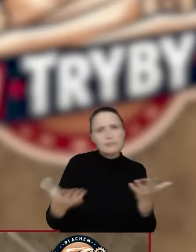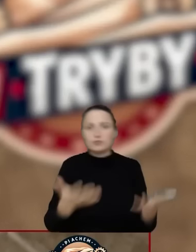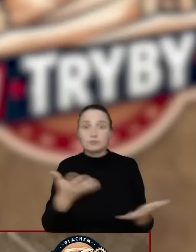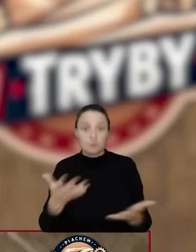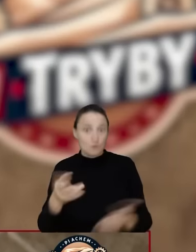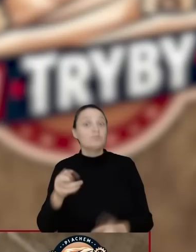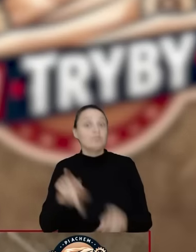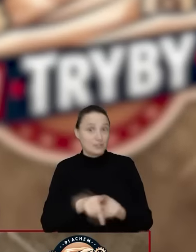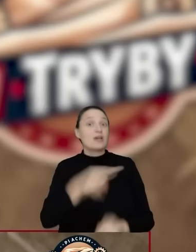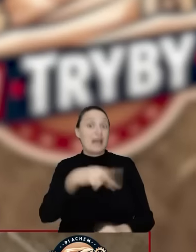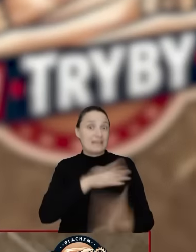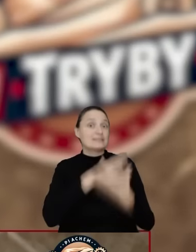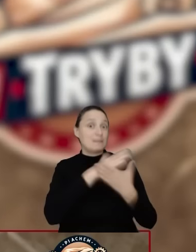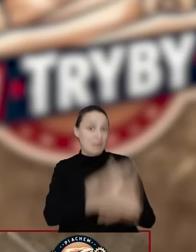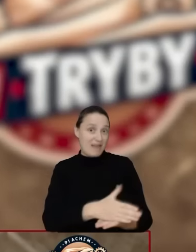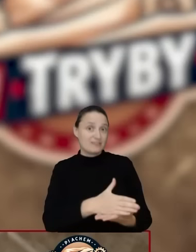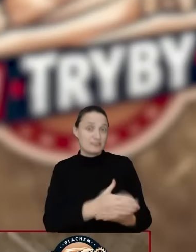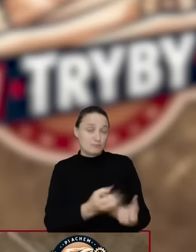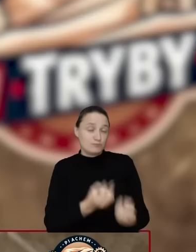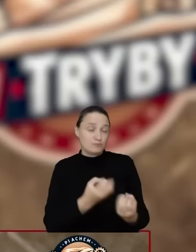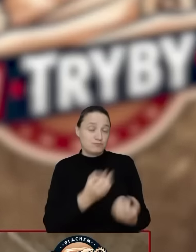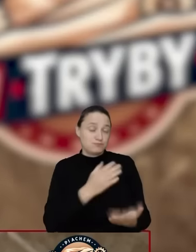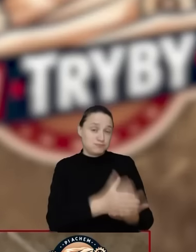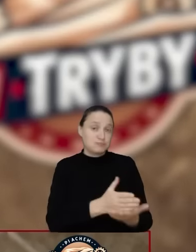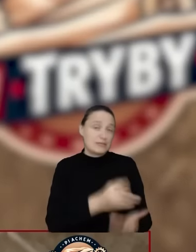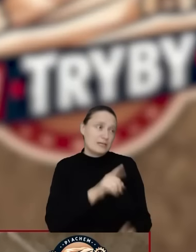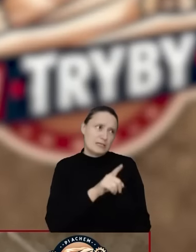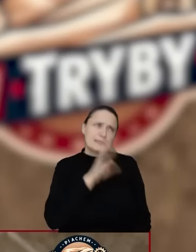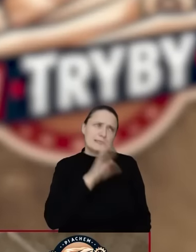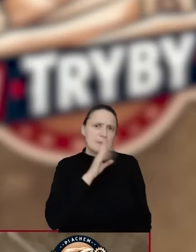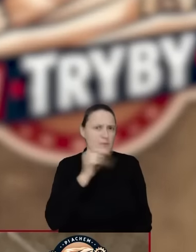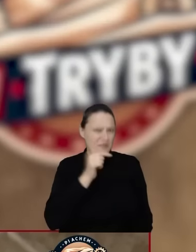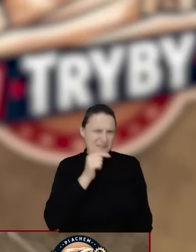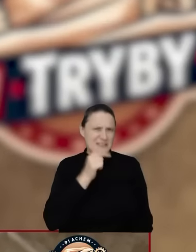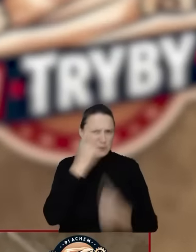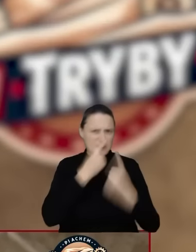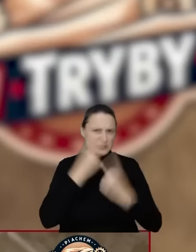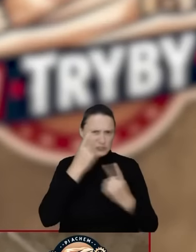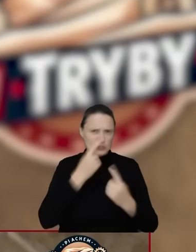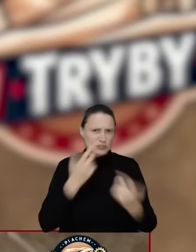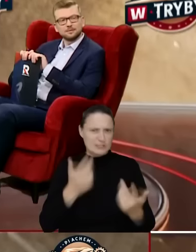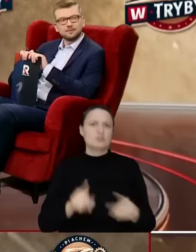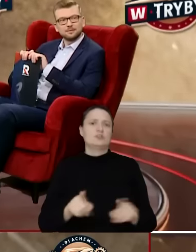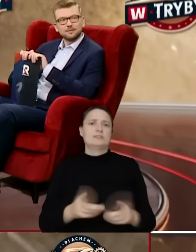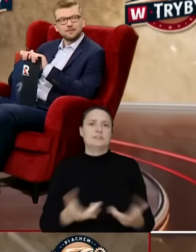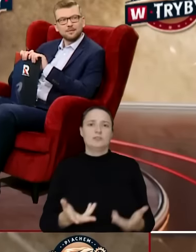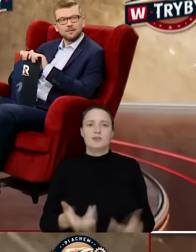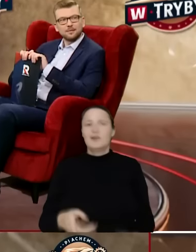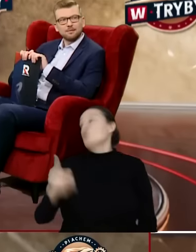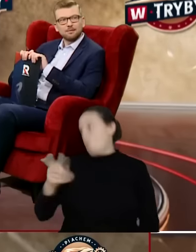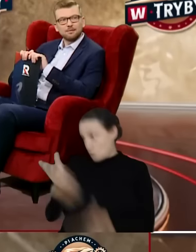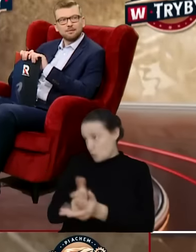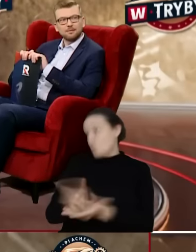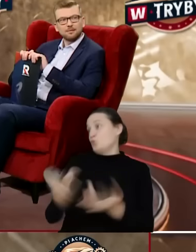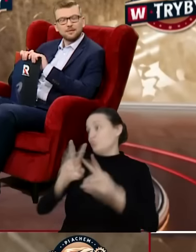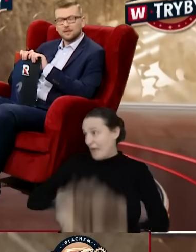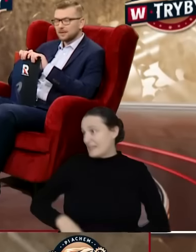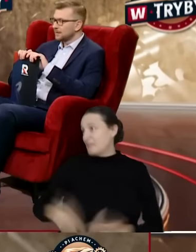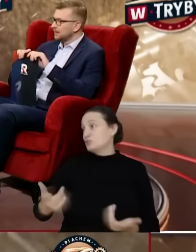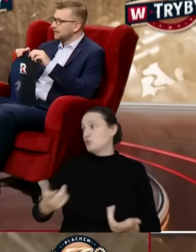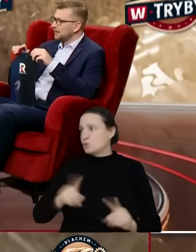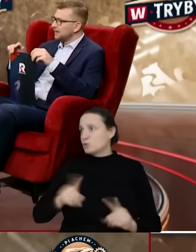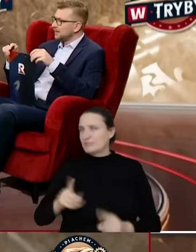prawnym. Powinien się rozważyć, co to oznacza, bo to... No to mówiąc, jako radca prawny rozważył przecież. Tak? Oznacza fikcję,